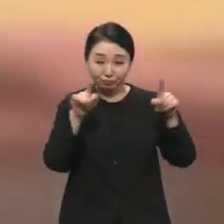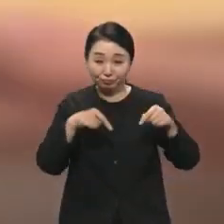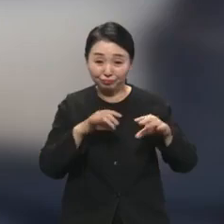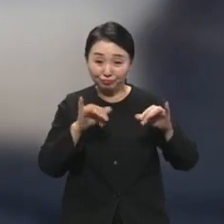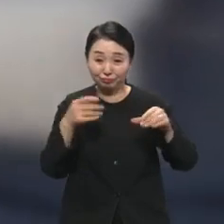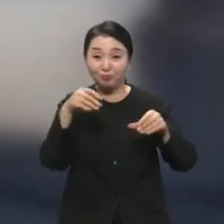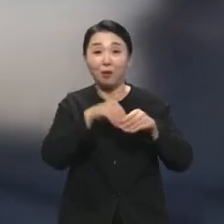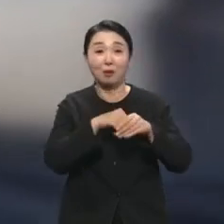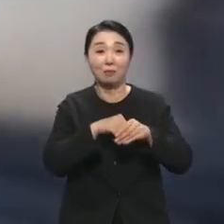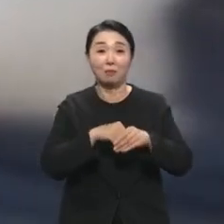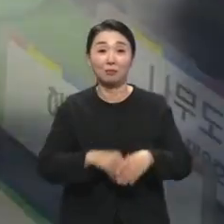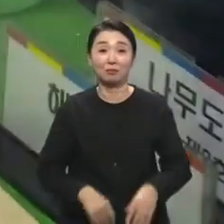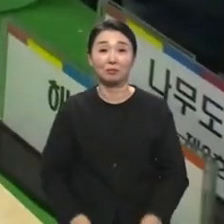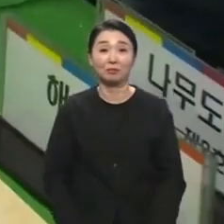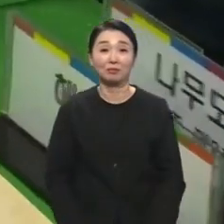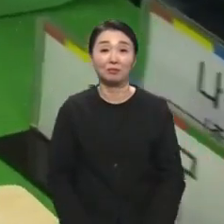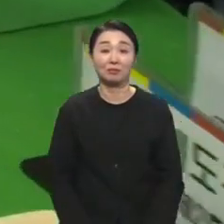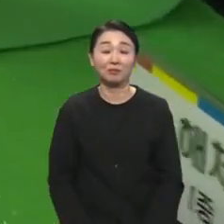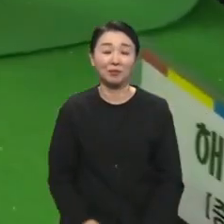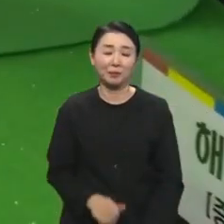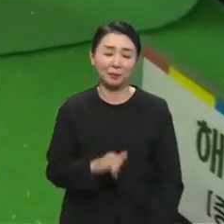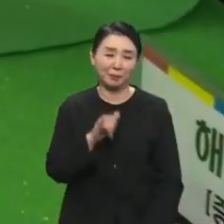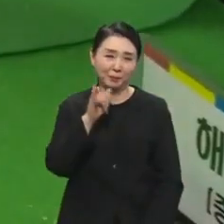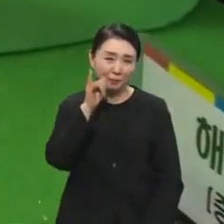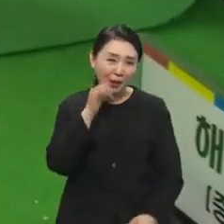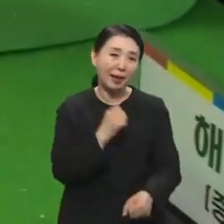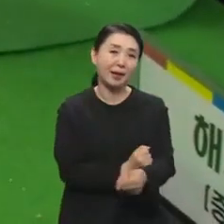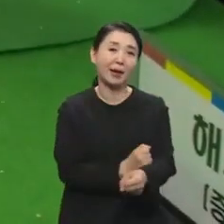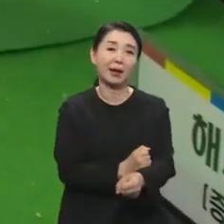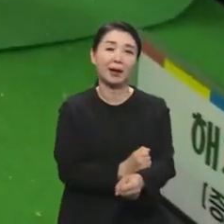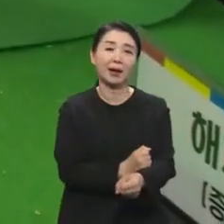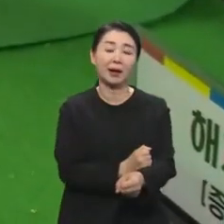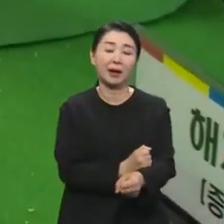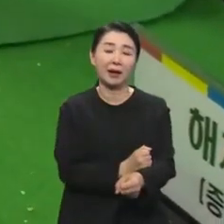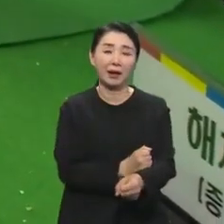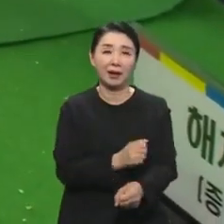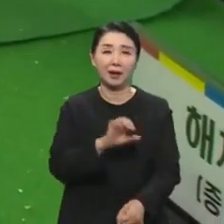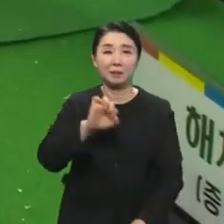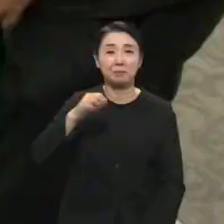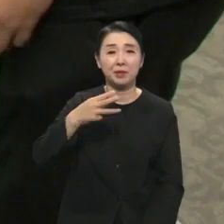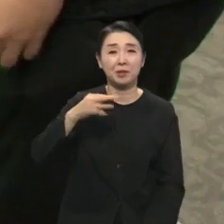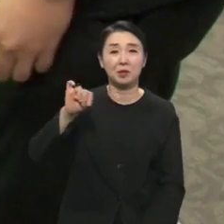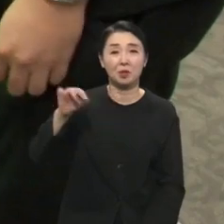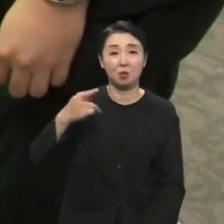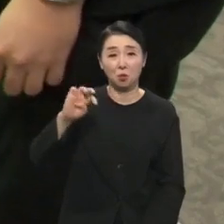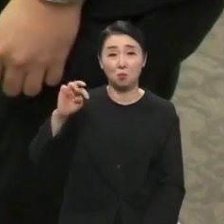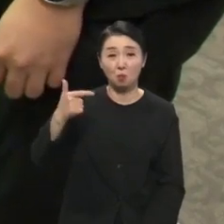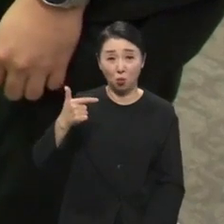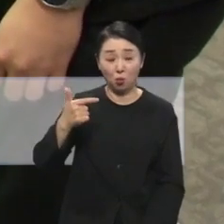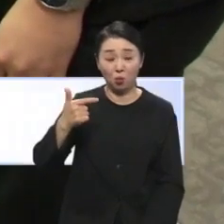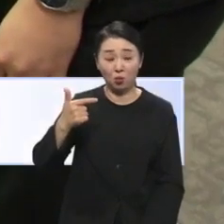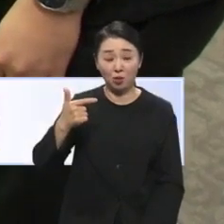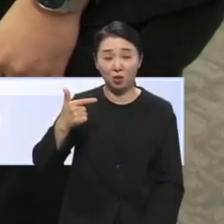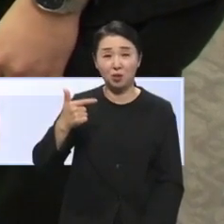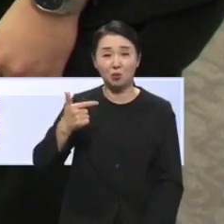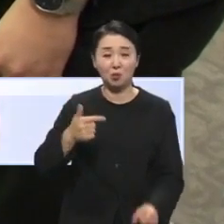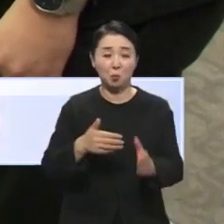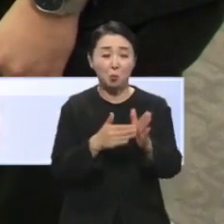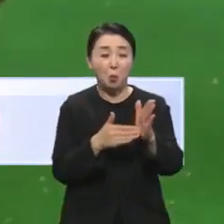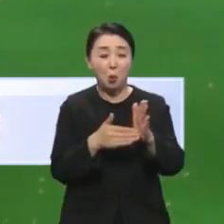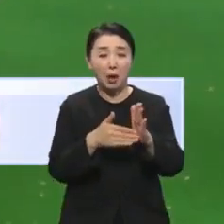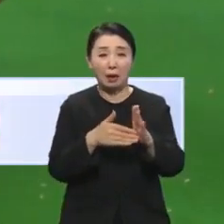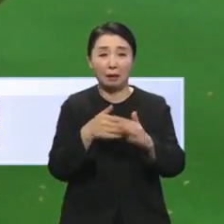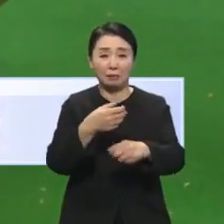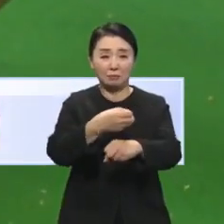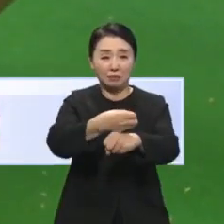들어 있었습니다 바로 마약 필로폰이 각이 나옵니다 밀반입을 나무도마에 숨겨서 한